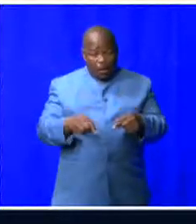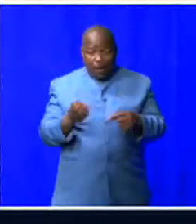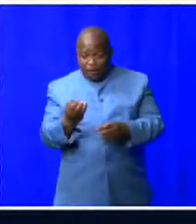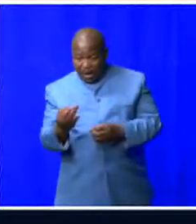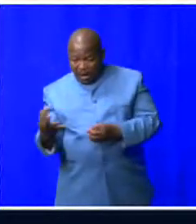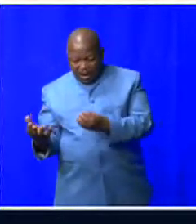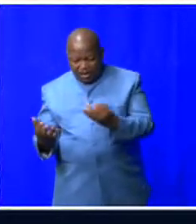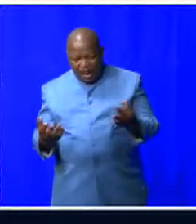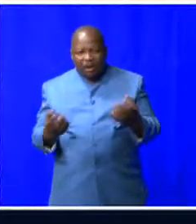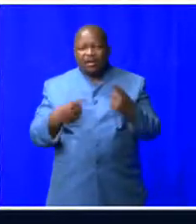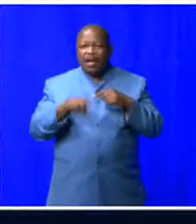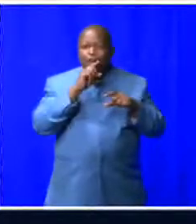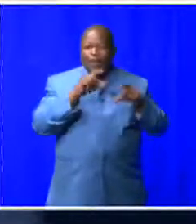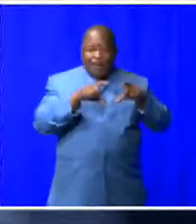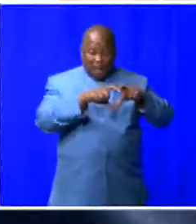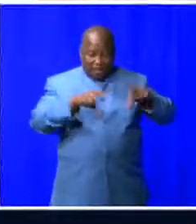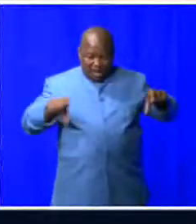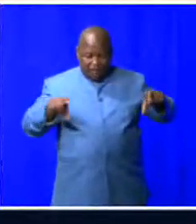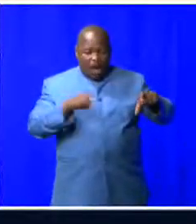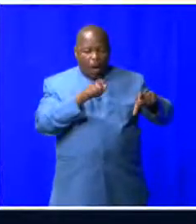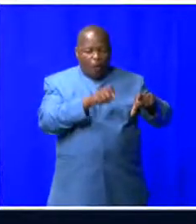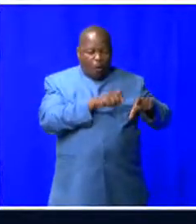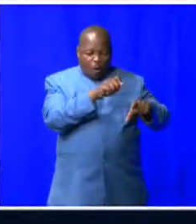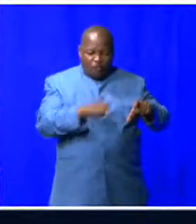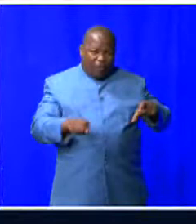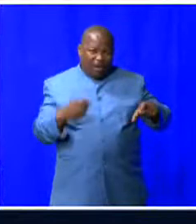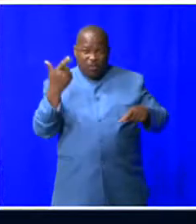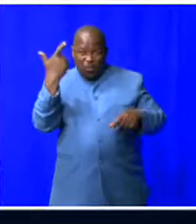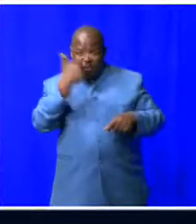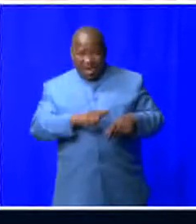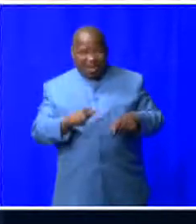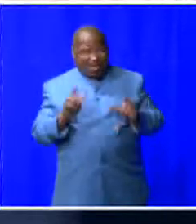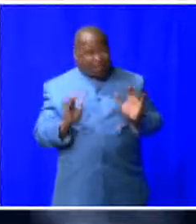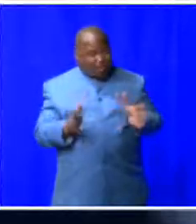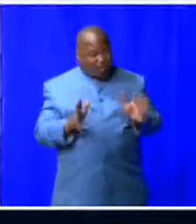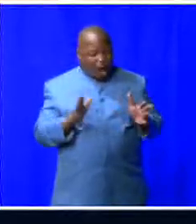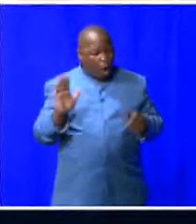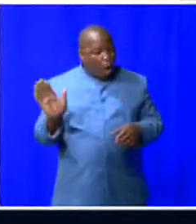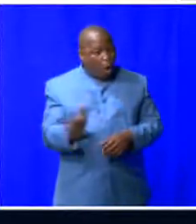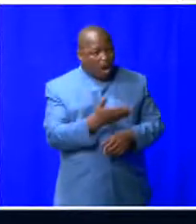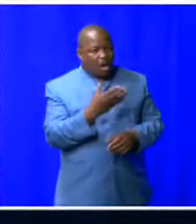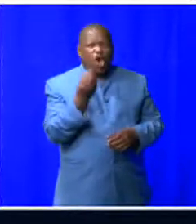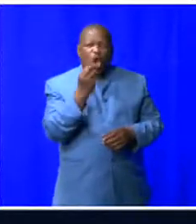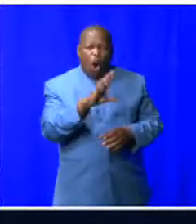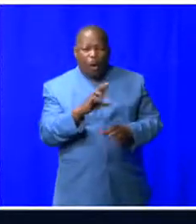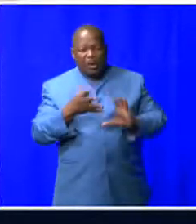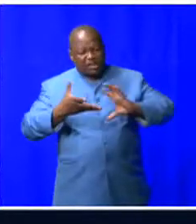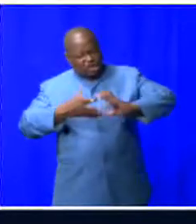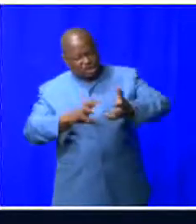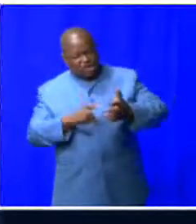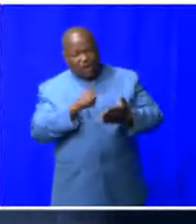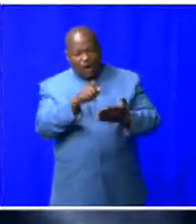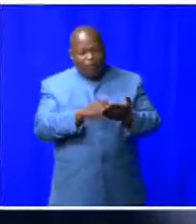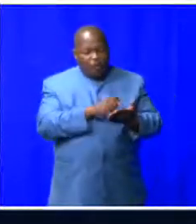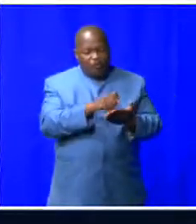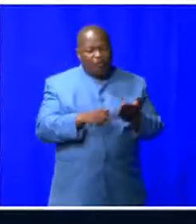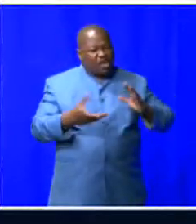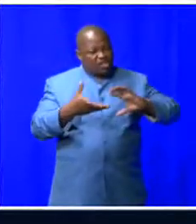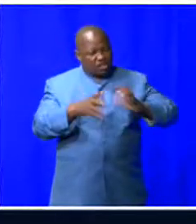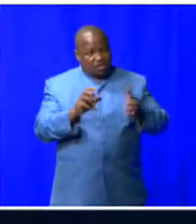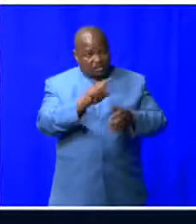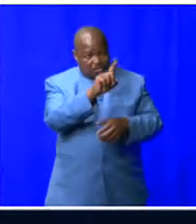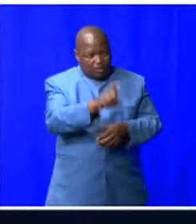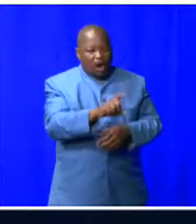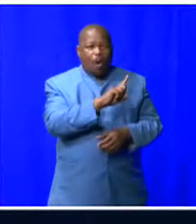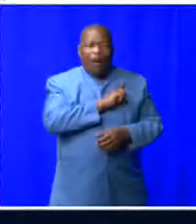ukuthi kwangazuthi akukendeki kahle sibonile mhlambe kulenye inkundla selibulini la khona kulalonyimlingano wethu kutholakala ukuthi lamanye amaphepha